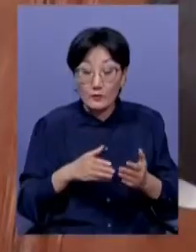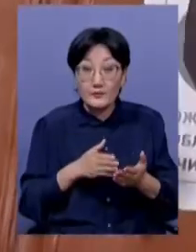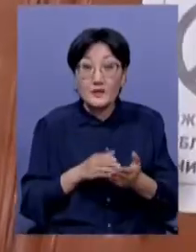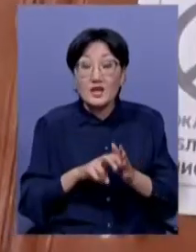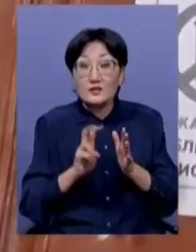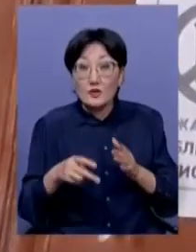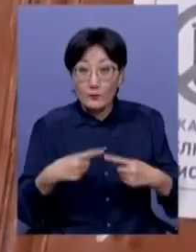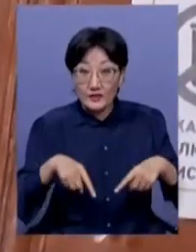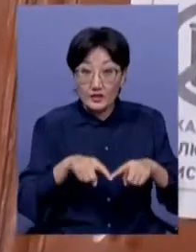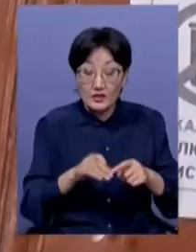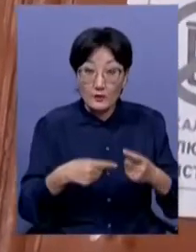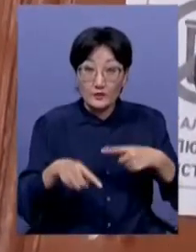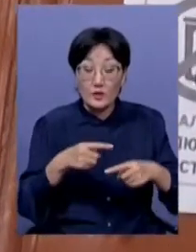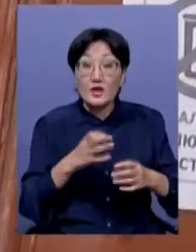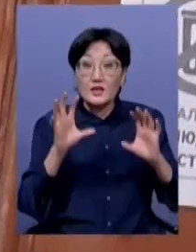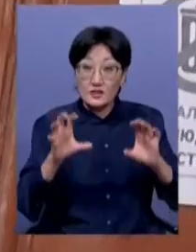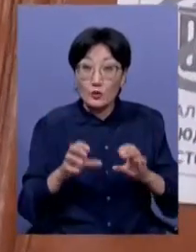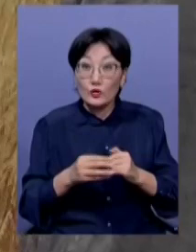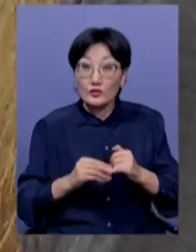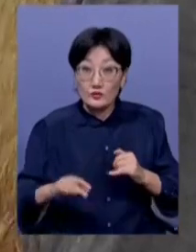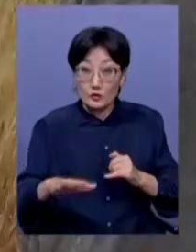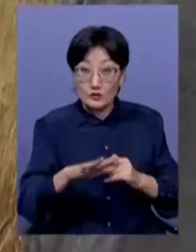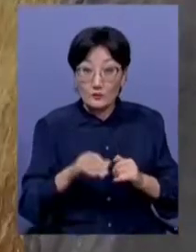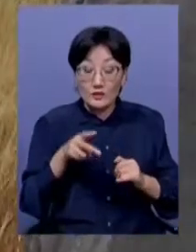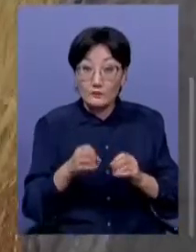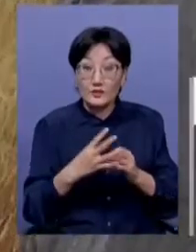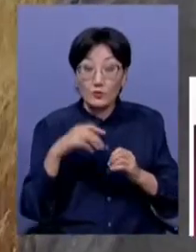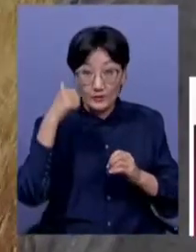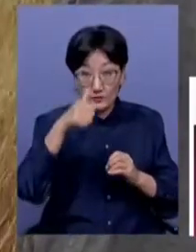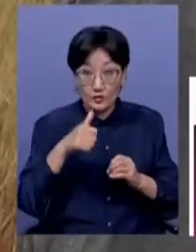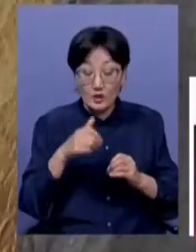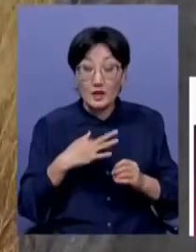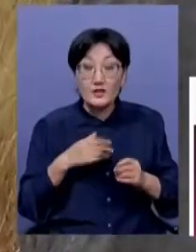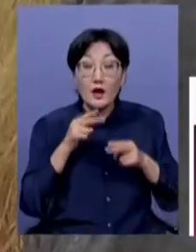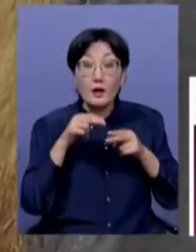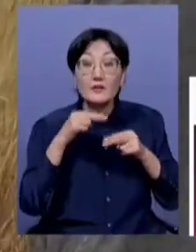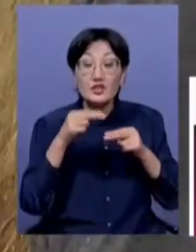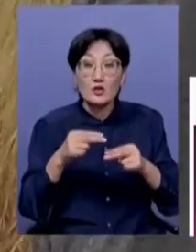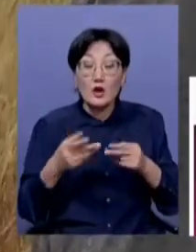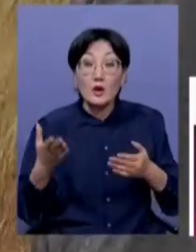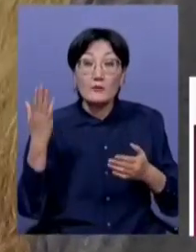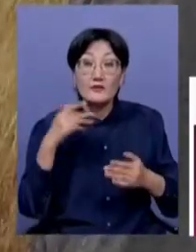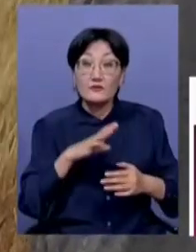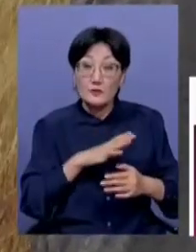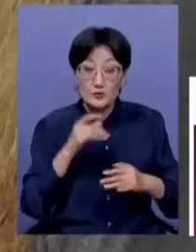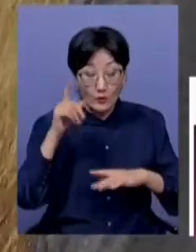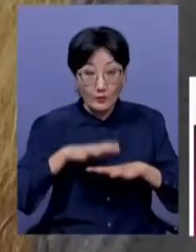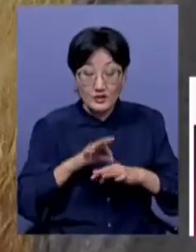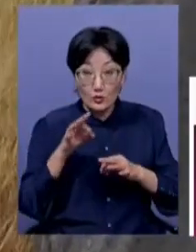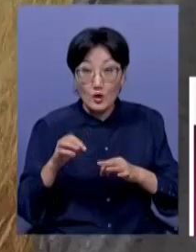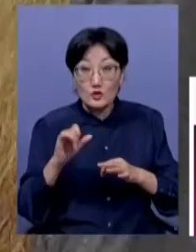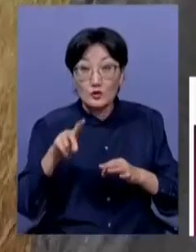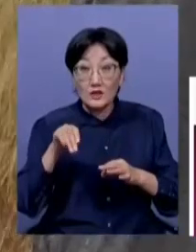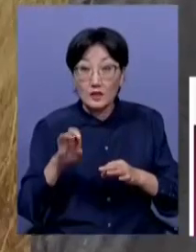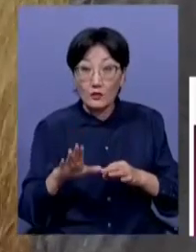состава товарищества и вернуть законные участки. В 2015 году я обращался к бывшему уже акиму области, к